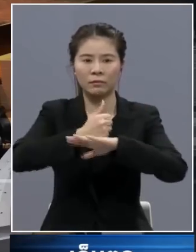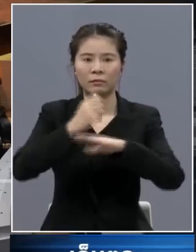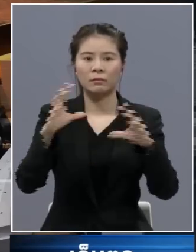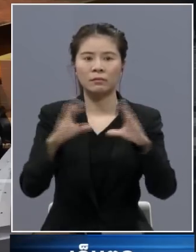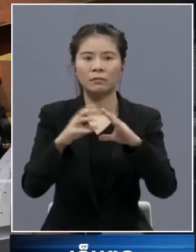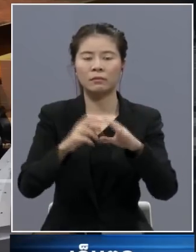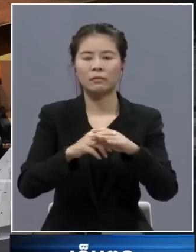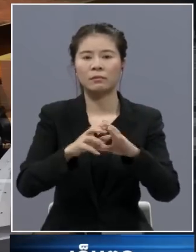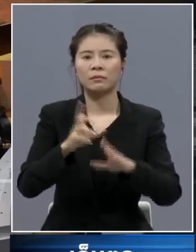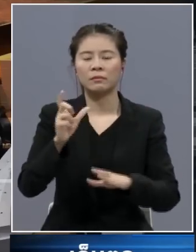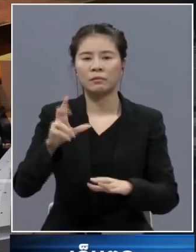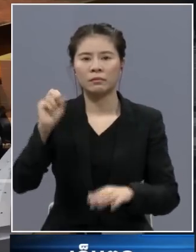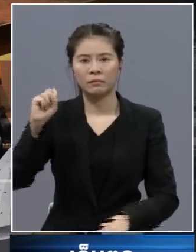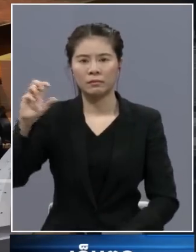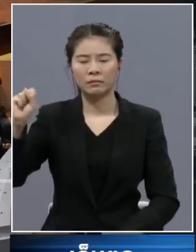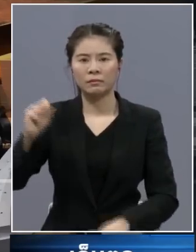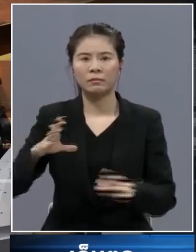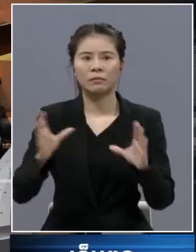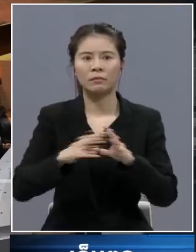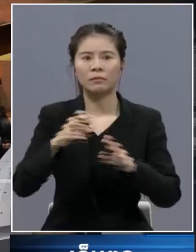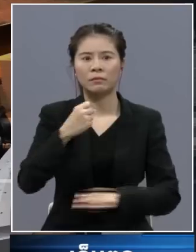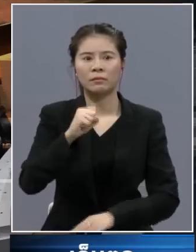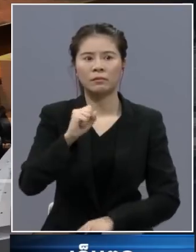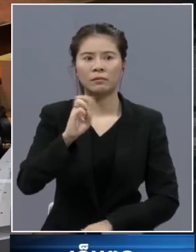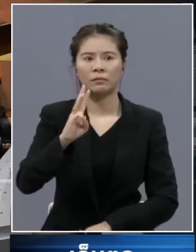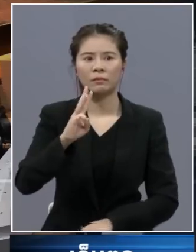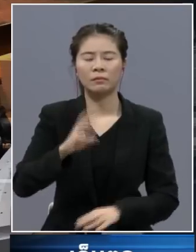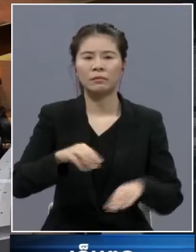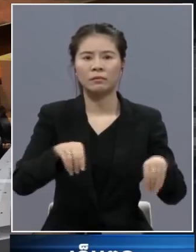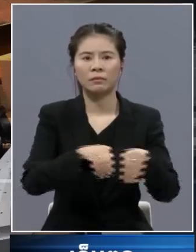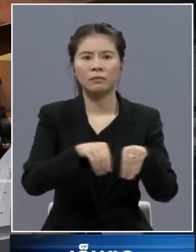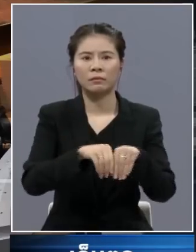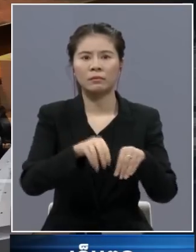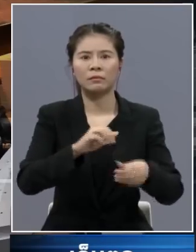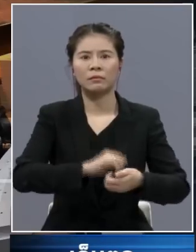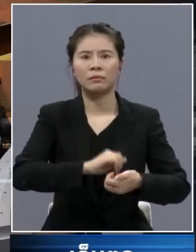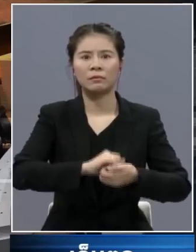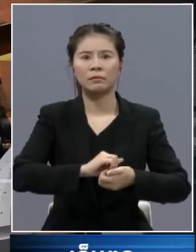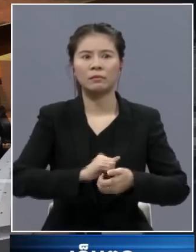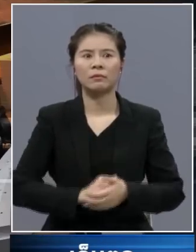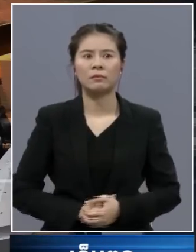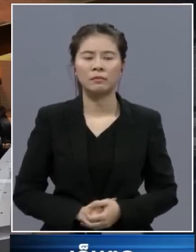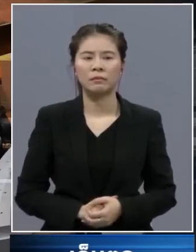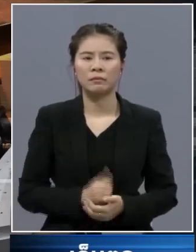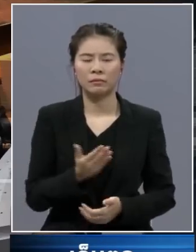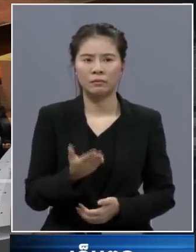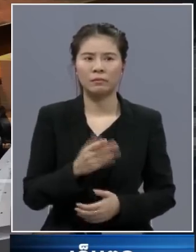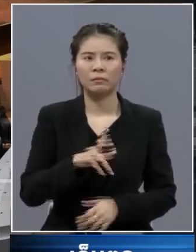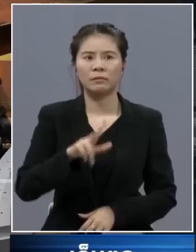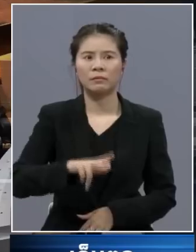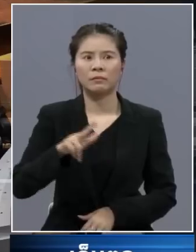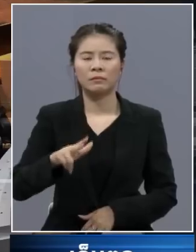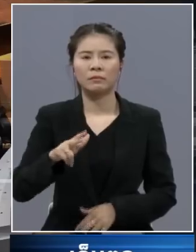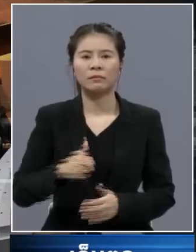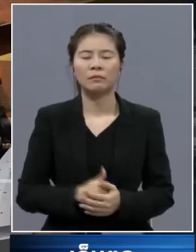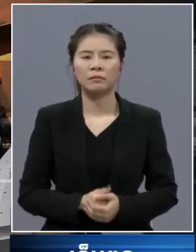ยแล้วก็ยังเป็นอดีตส.ส.ในกลุ่ม16ที่ยังคงมีความสัมพันธ์ใกล้ชิดกับพรรคร่วมรัฐบาลเดิมด้วยนะครับ นี่คือฝั่งของเพื่อไทยก็มีหมอช